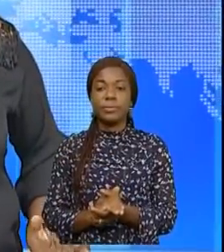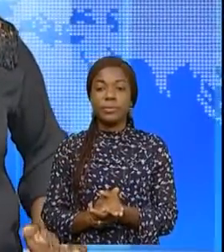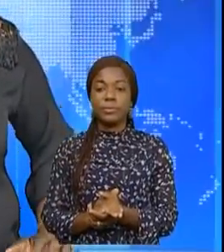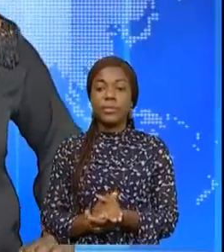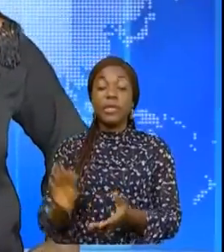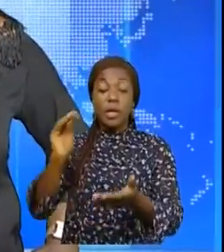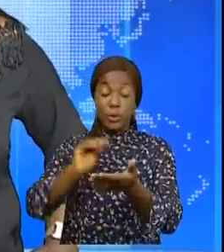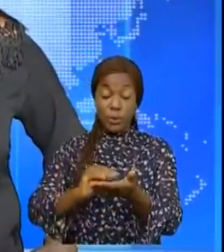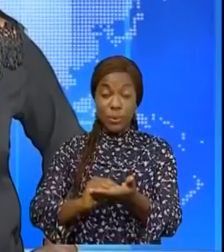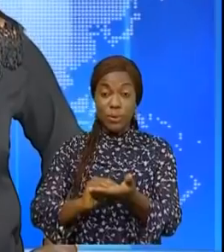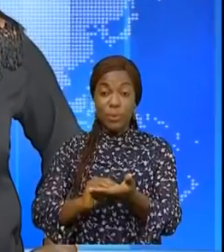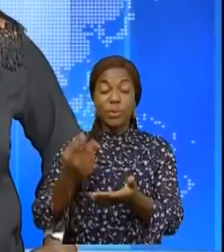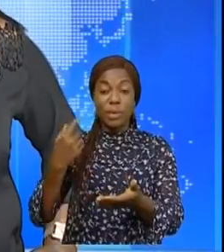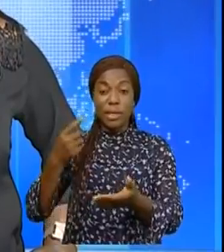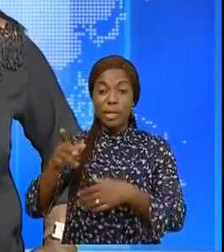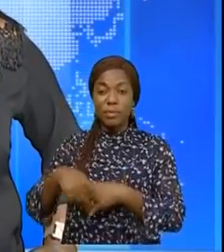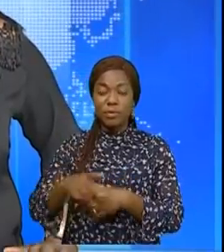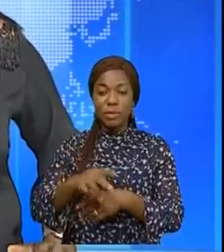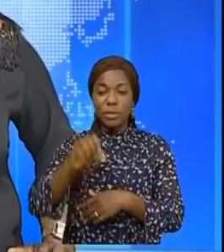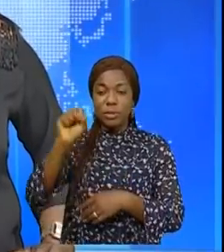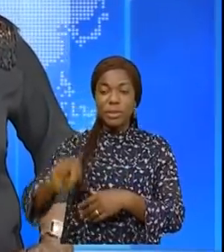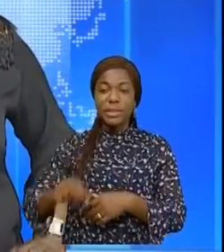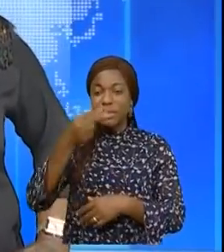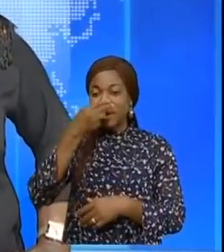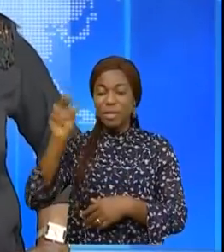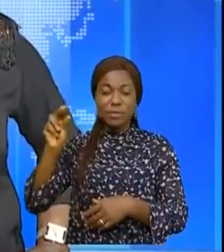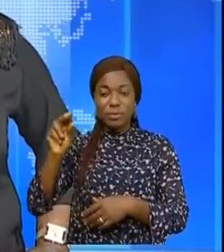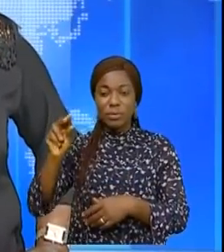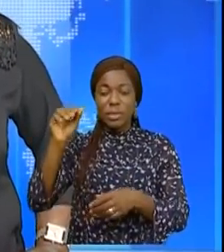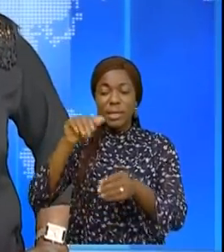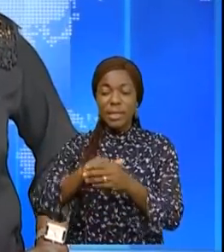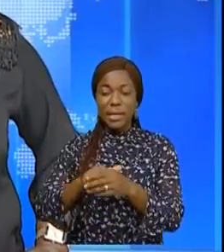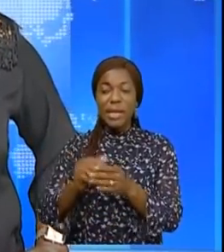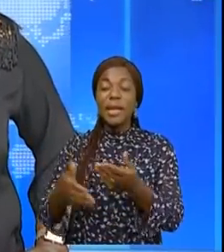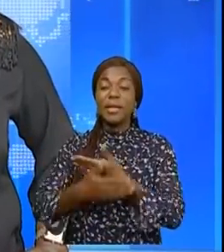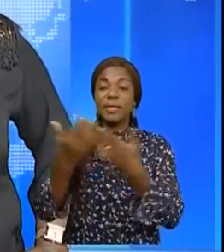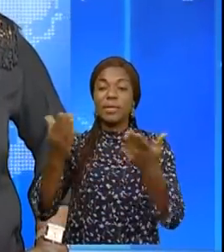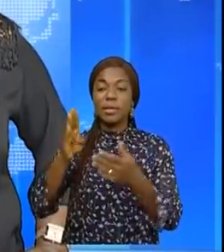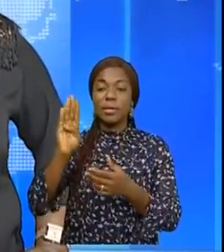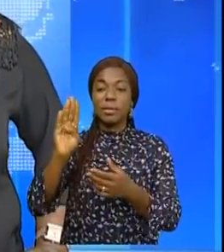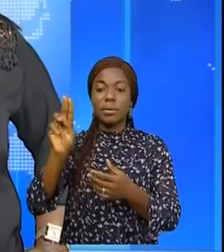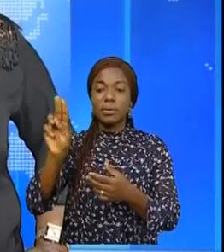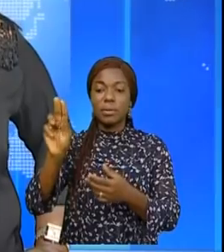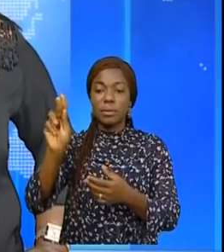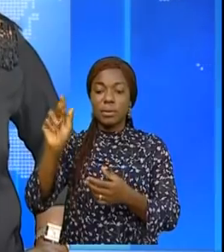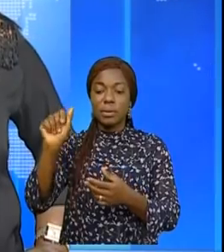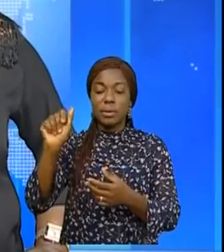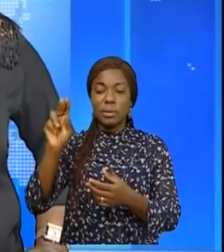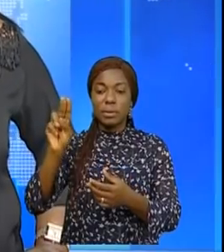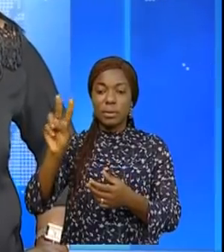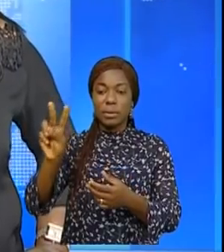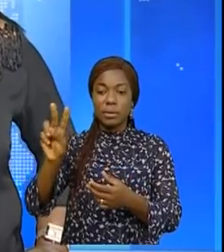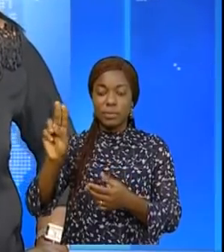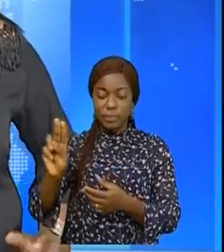Autre chose à présent, dans la province du Sud Kivu et plus précisément dans la ville de Bukavu, construit dans les lieux non autorisés et